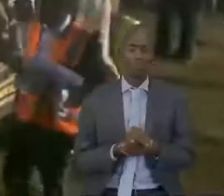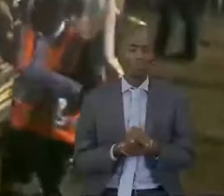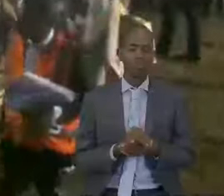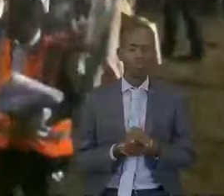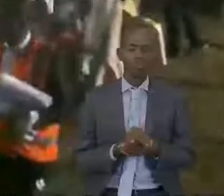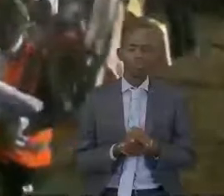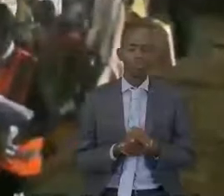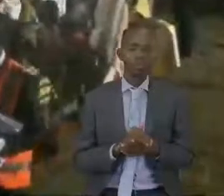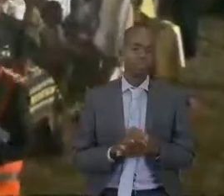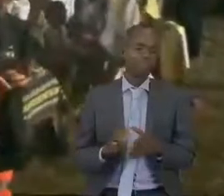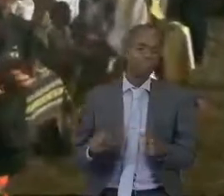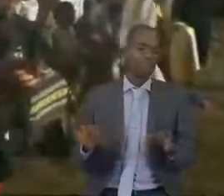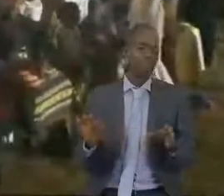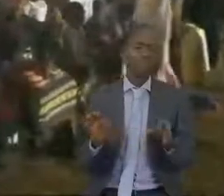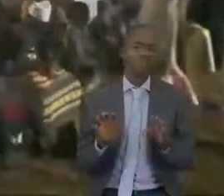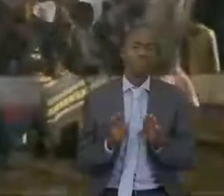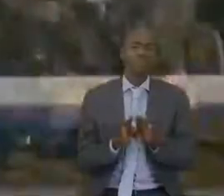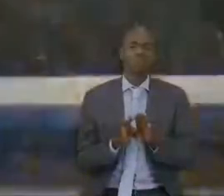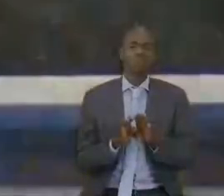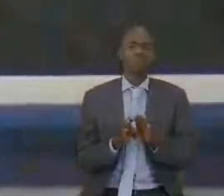Efface les péchés du passé.